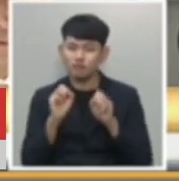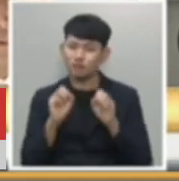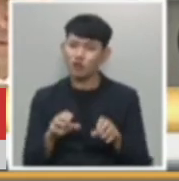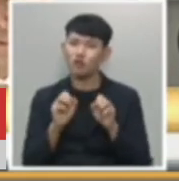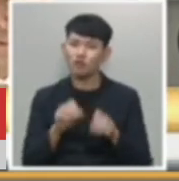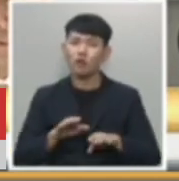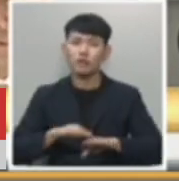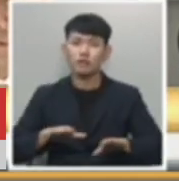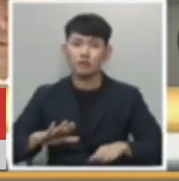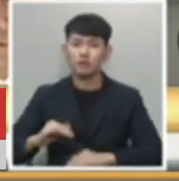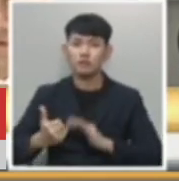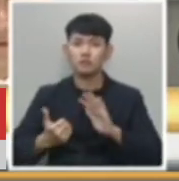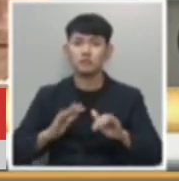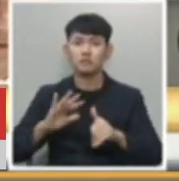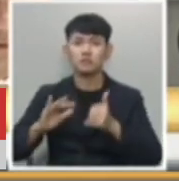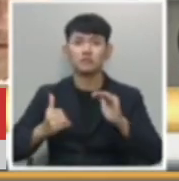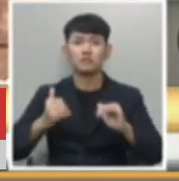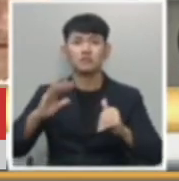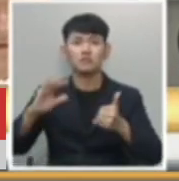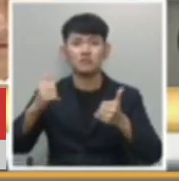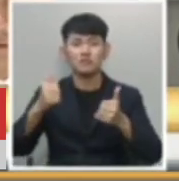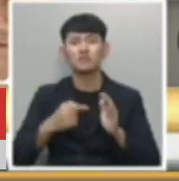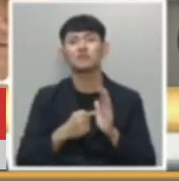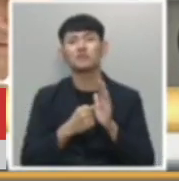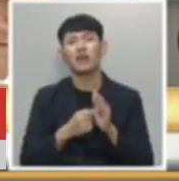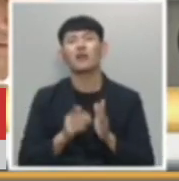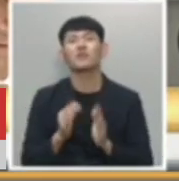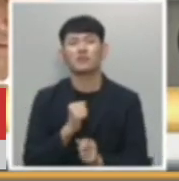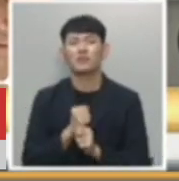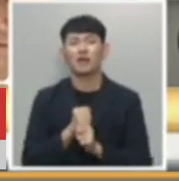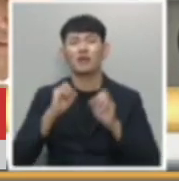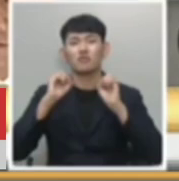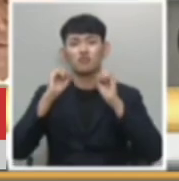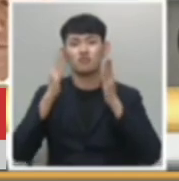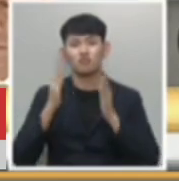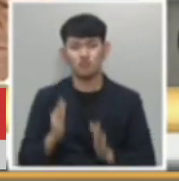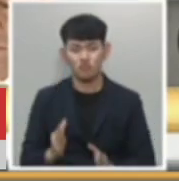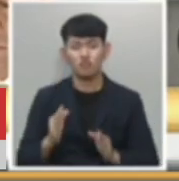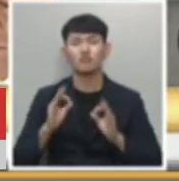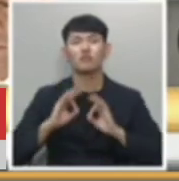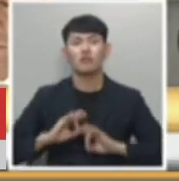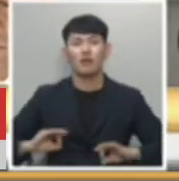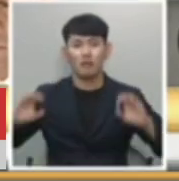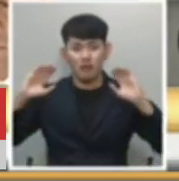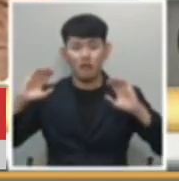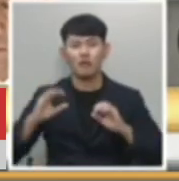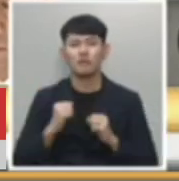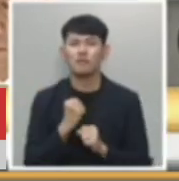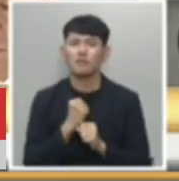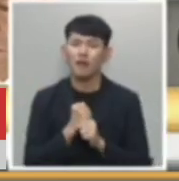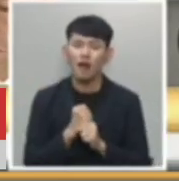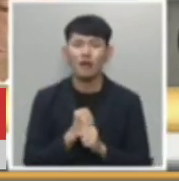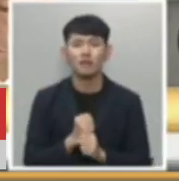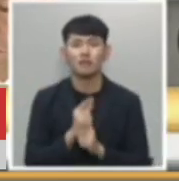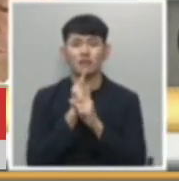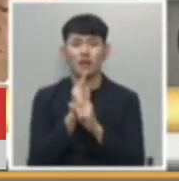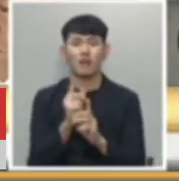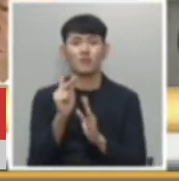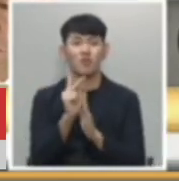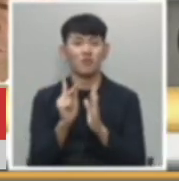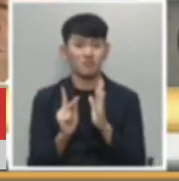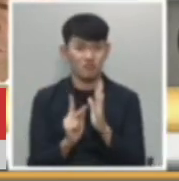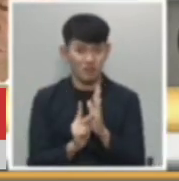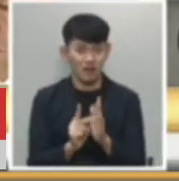ติโดยเฉพาะข้าราชการครูนั้นนอกจากจะปฏิบัติตนตามกฎหมายและวินัยข้าราชการ